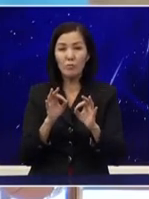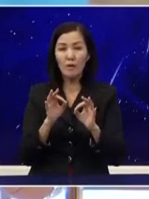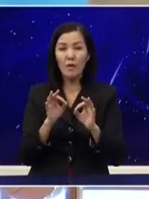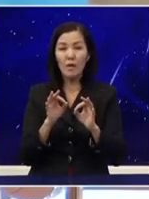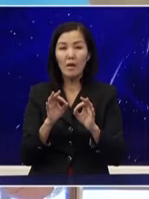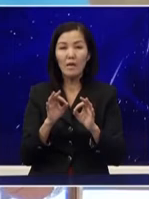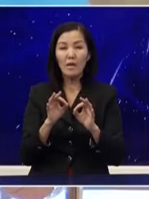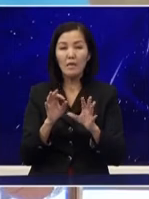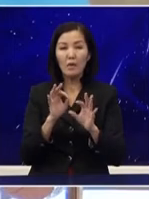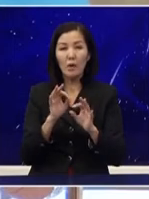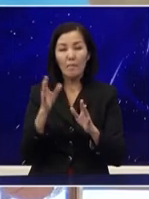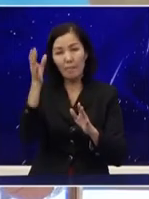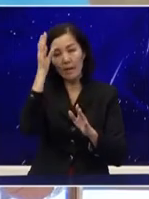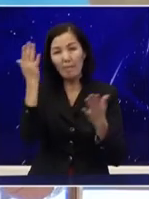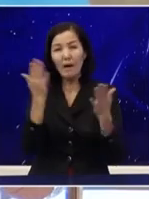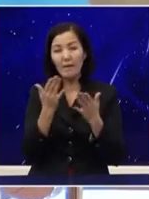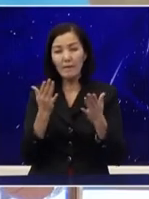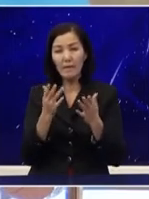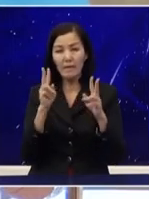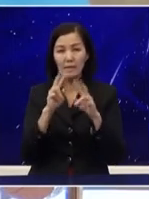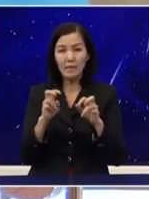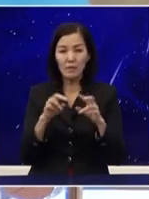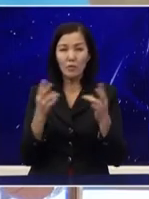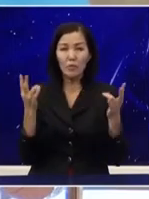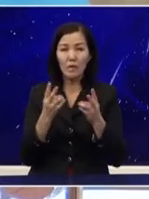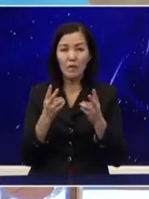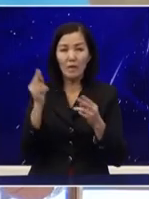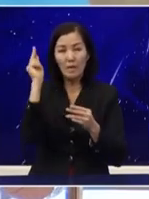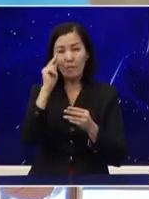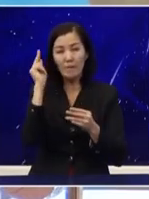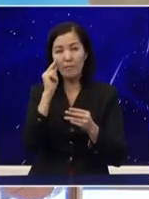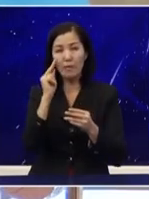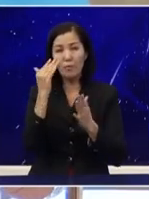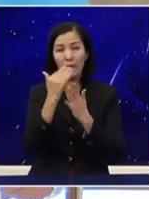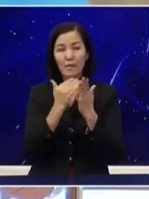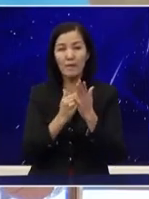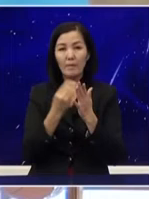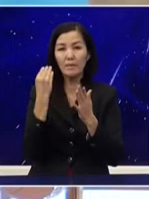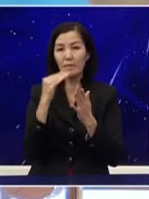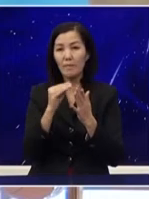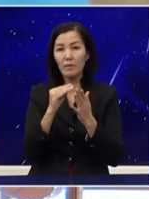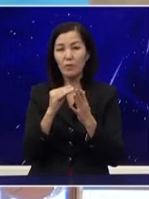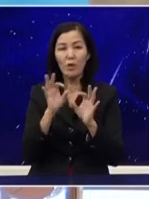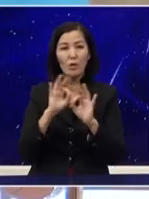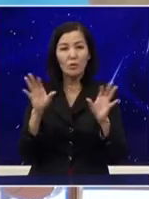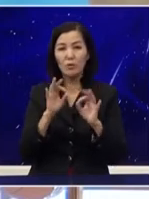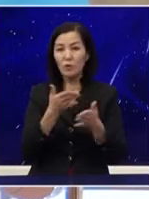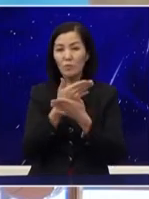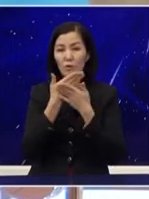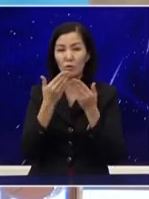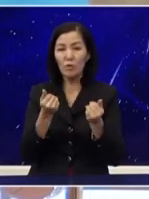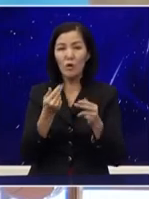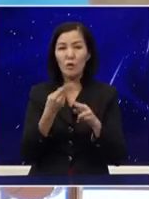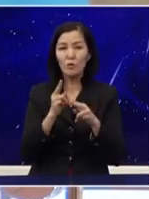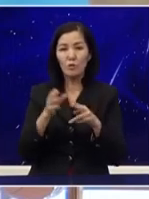үстіне бұл мониторинг қандай да бір жоғарғы оқу орнының білім беру бағдарламасының сапасы туралы ешқандай түсінік бермейді. Тағы бір айта кететін жағдай,